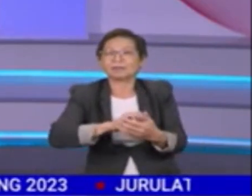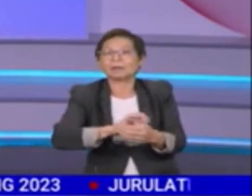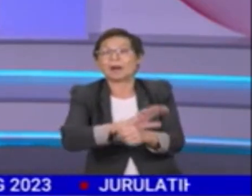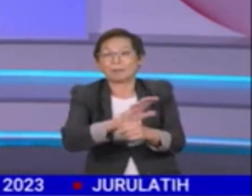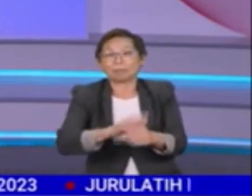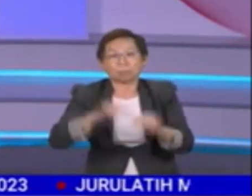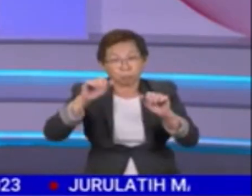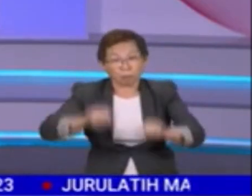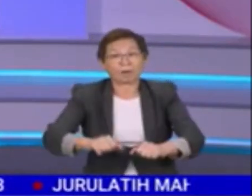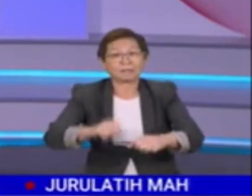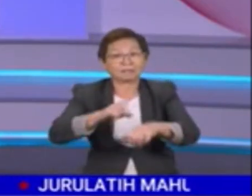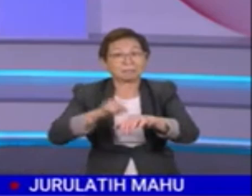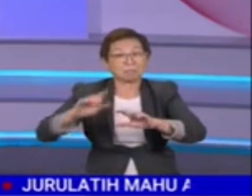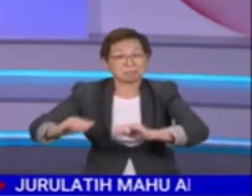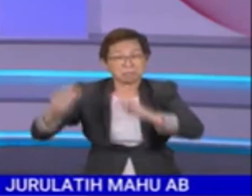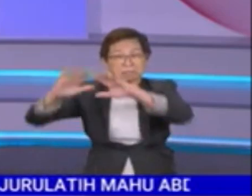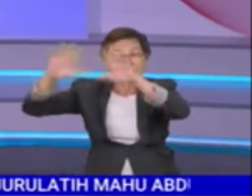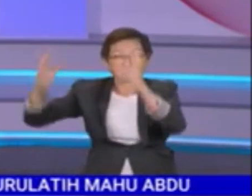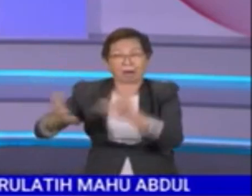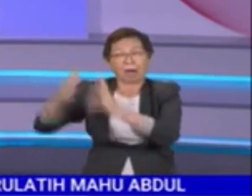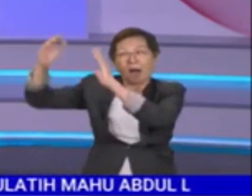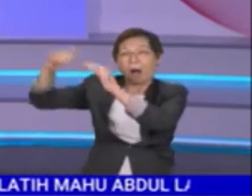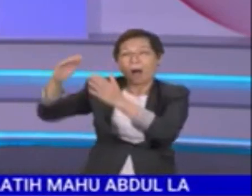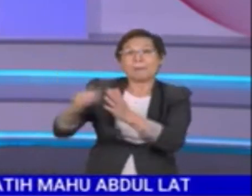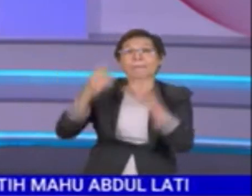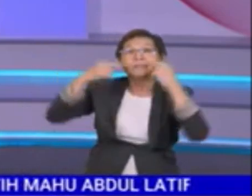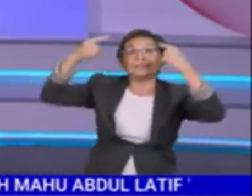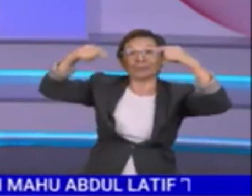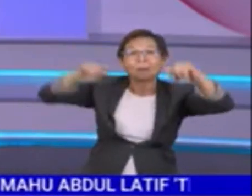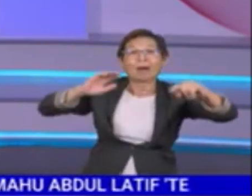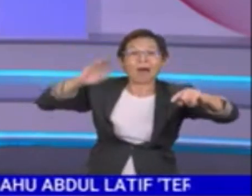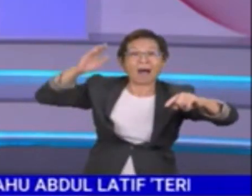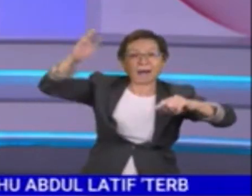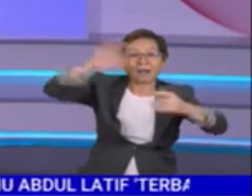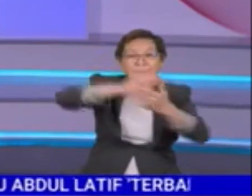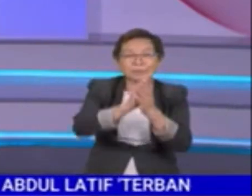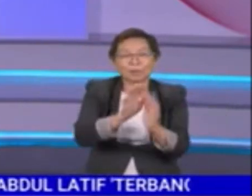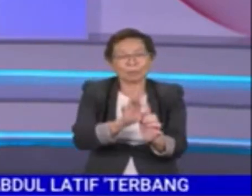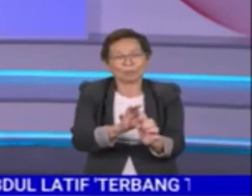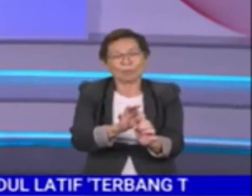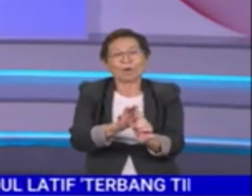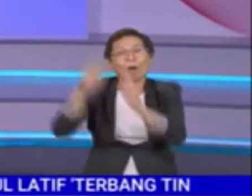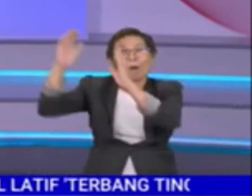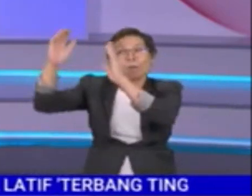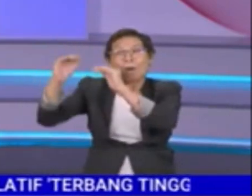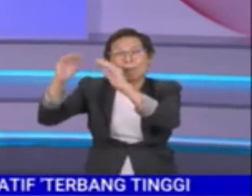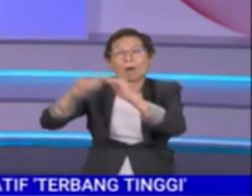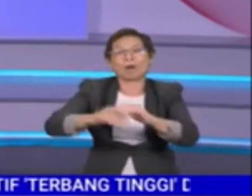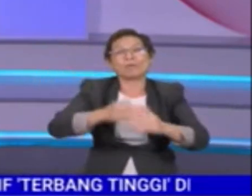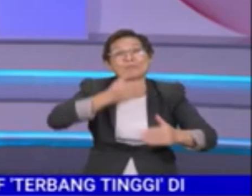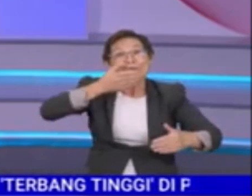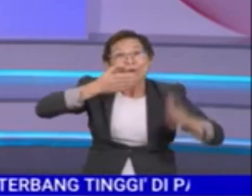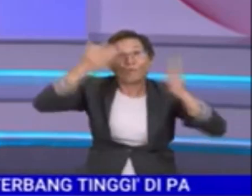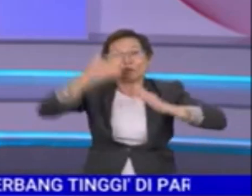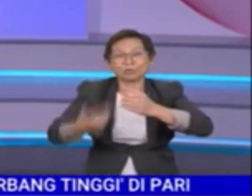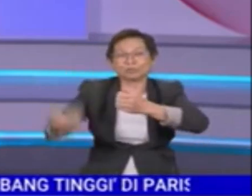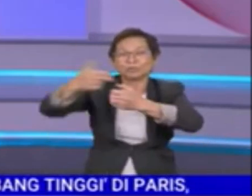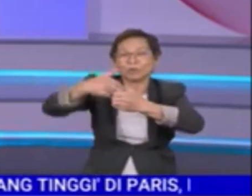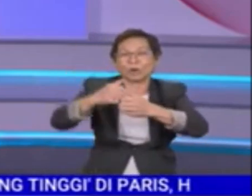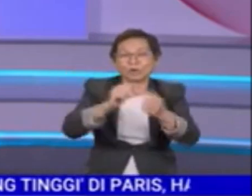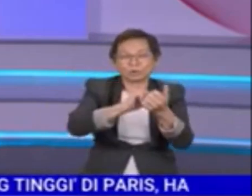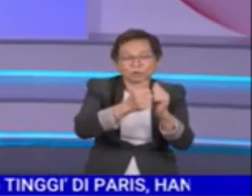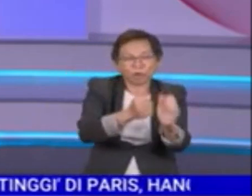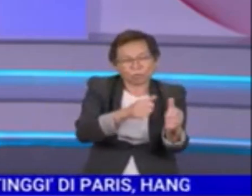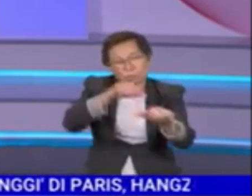antarabangsa dia berharap apa yang dicapainya akan menjadi inspirasi buat anak-anak muda Malaysia untuk menceburi sukan Gusti